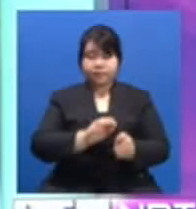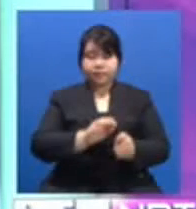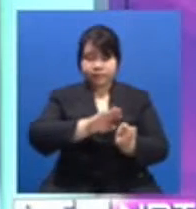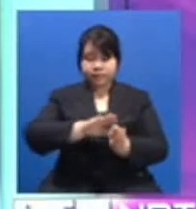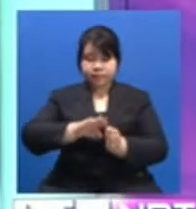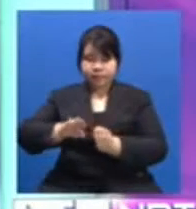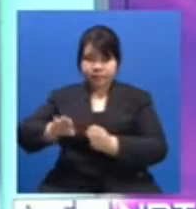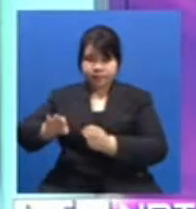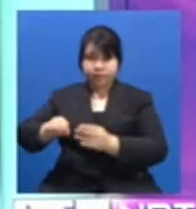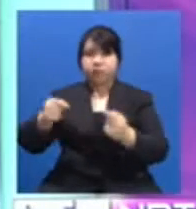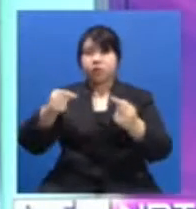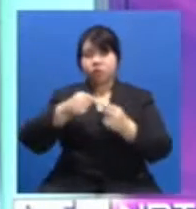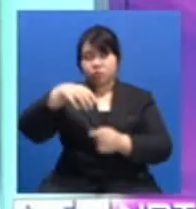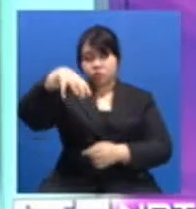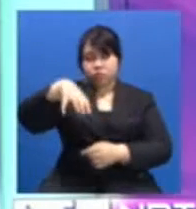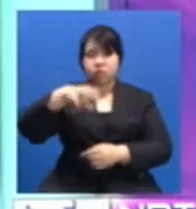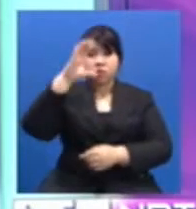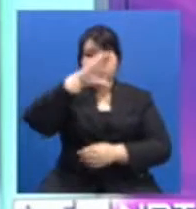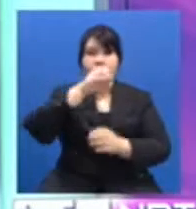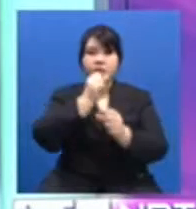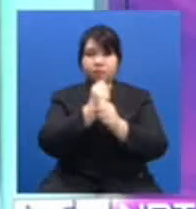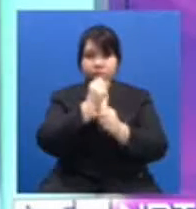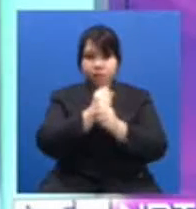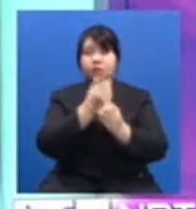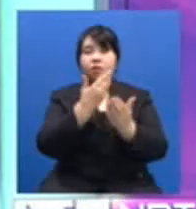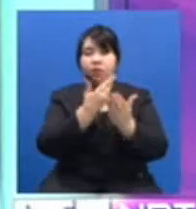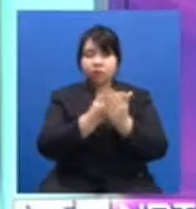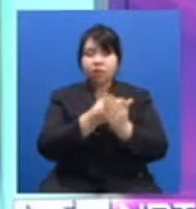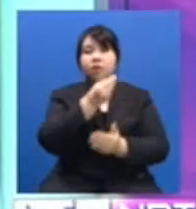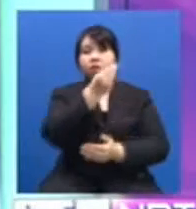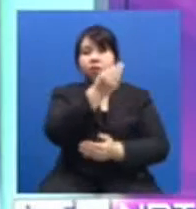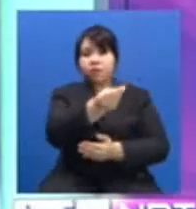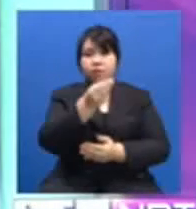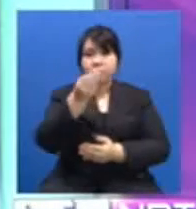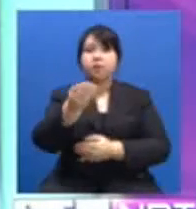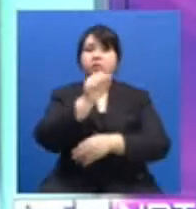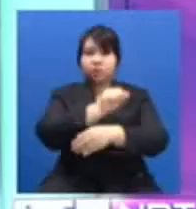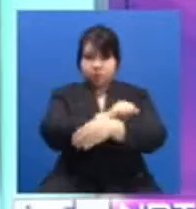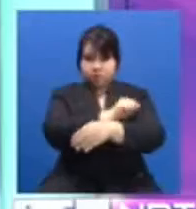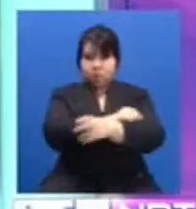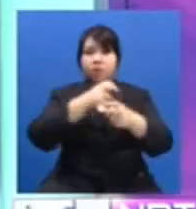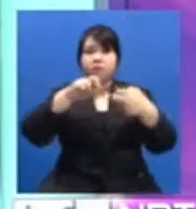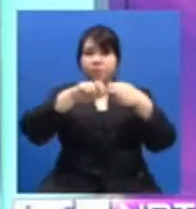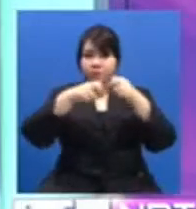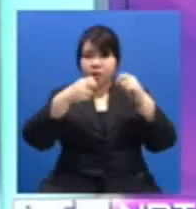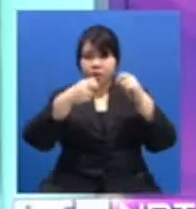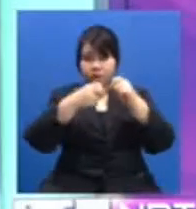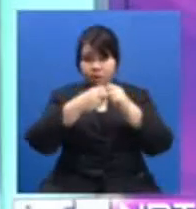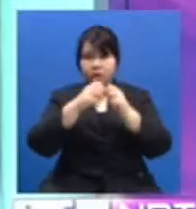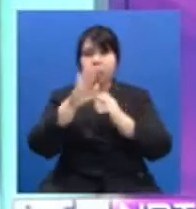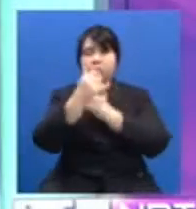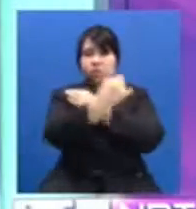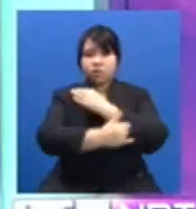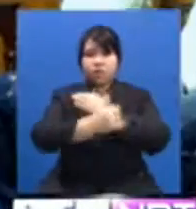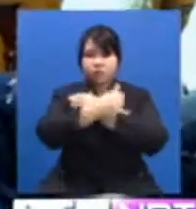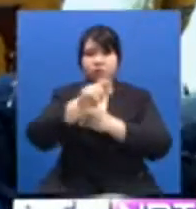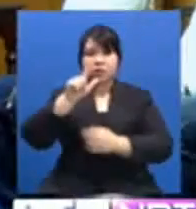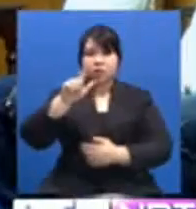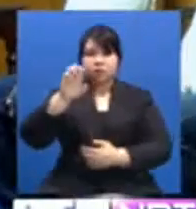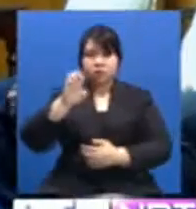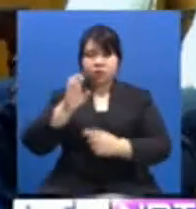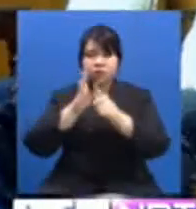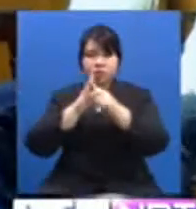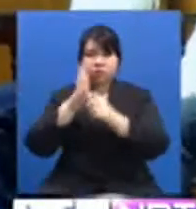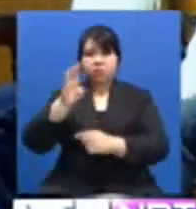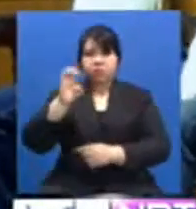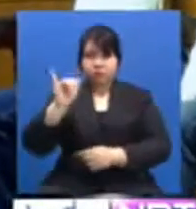สำนักงานจัดหางานจังหวัดลพบุรีมอบเงินช่วยเหลือรางงานที่ประสบปัญหาเหตุความไม่สงบในประเทศลิเบียค่ะสำนักงานจัดหางานจังหวัด